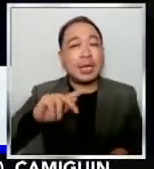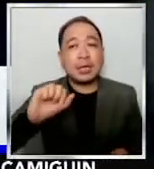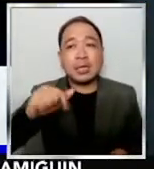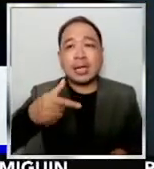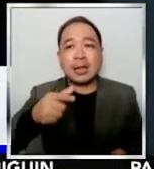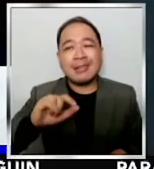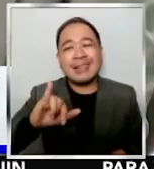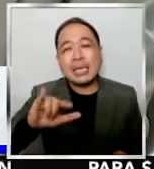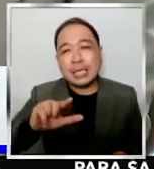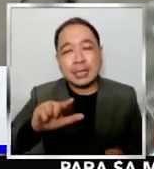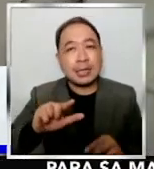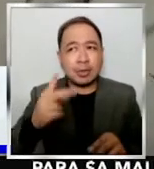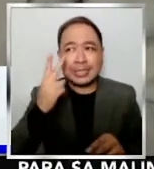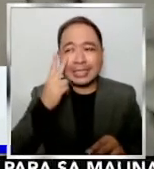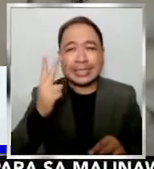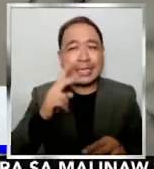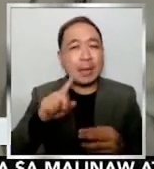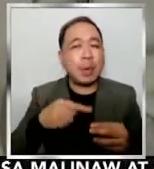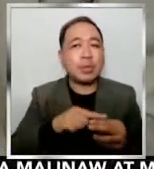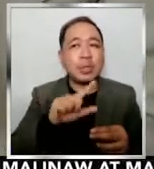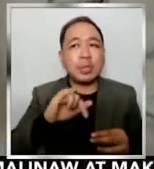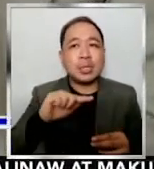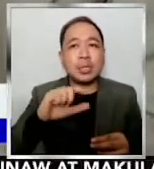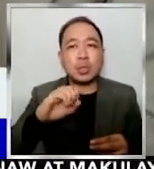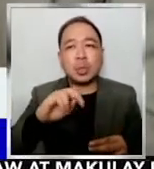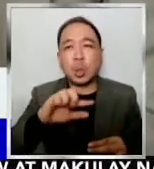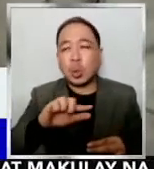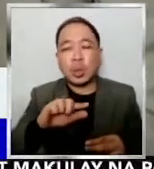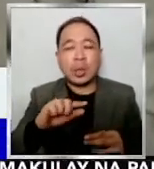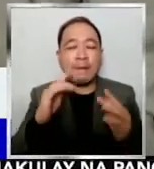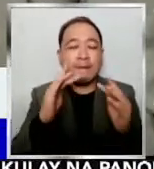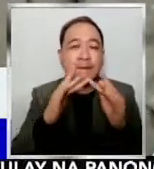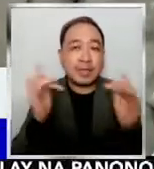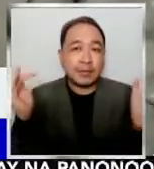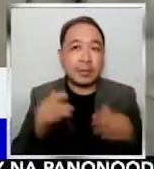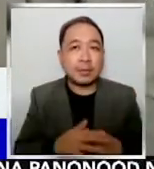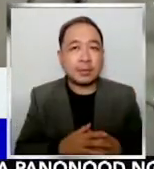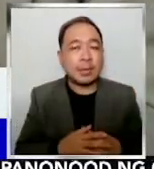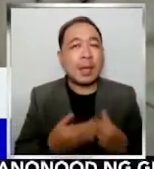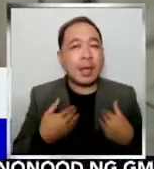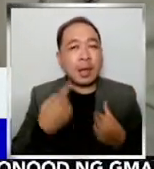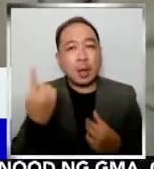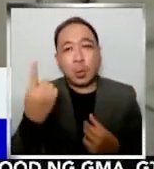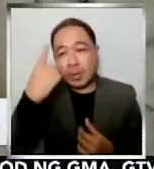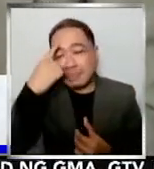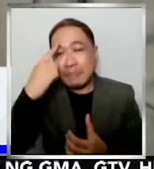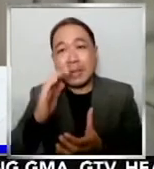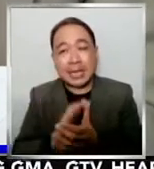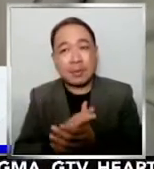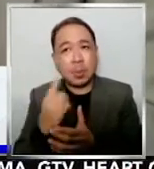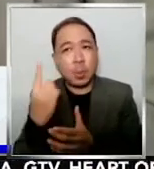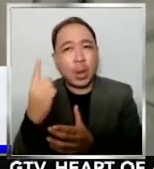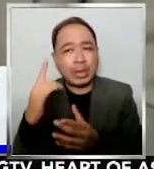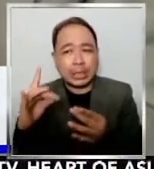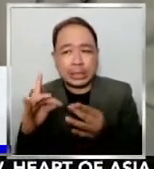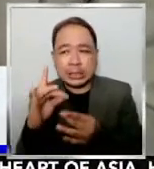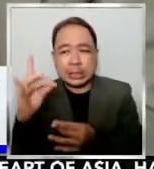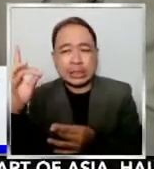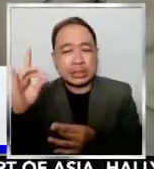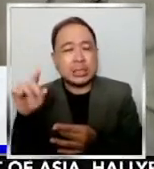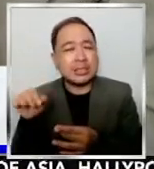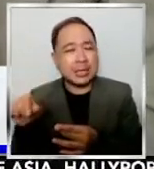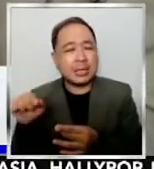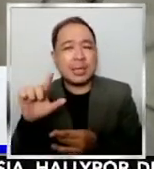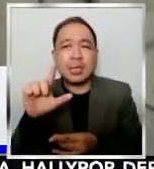Lilom Festival. Meron kaming pinaniniwalaan na isang element which is called Lilom. Yun yung shadow figure na nag-haunt sa